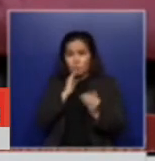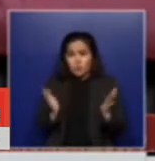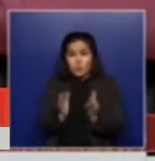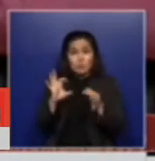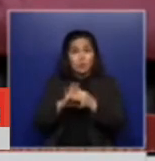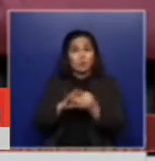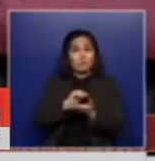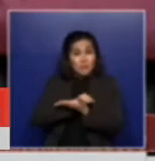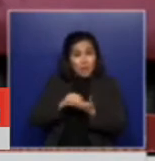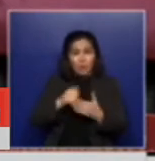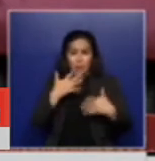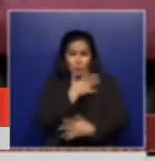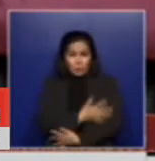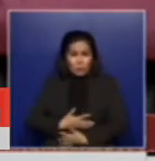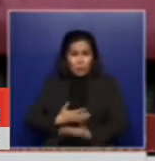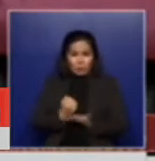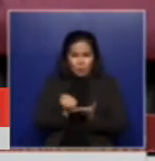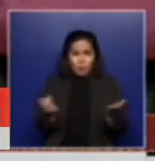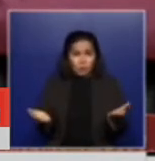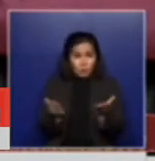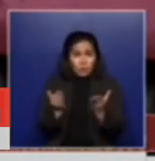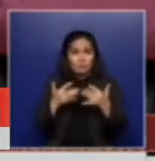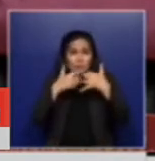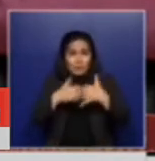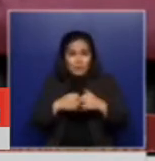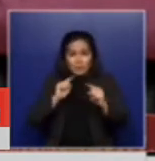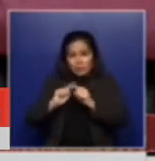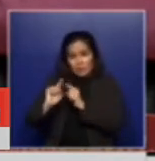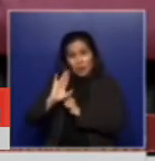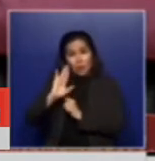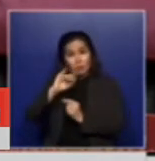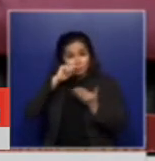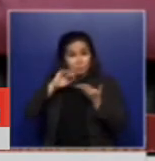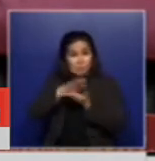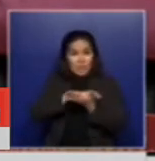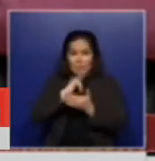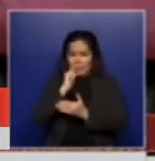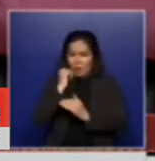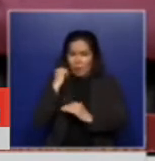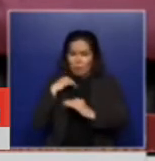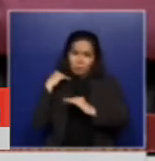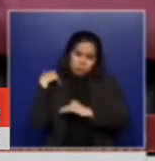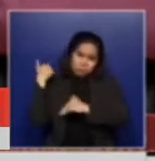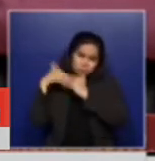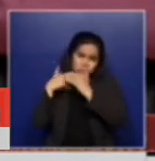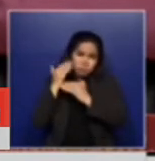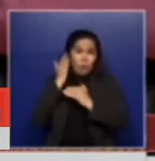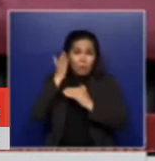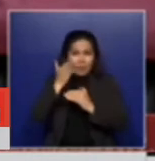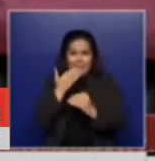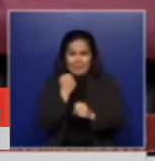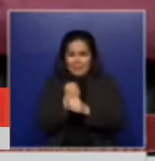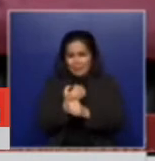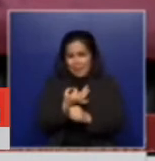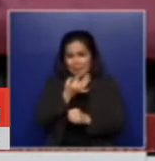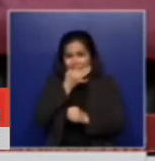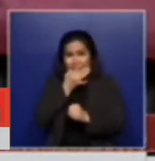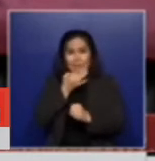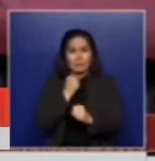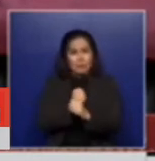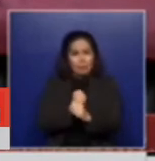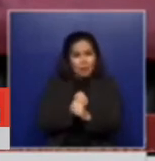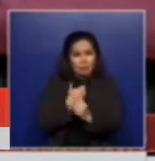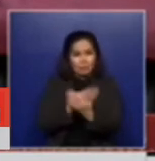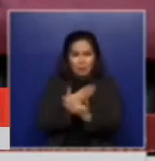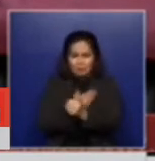ลายๆเรื่องหลายๆประเภทของประเทศไทยที่มันมีโอกาสสร้างเงินสร้างงานแล้วก็สร้างอนาคตของประเทศเ